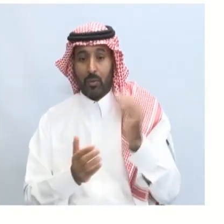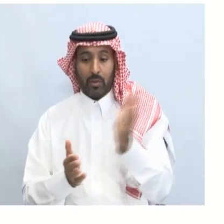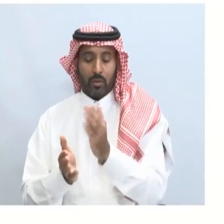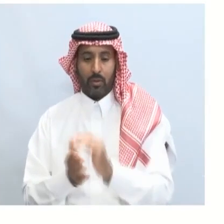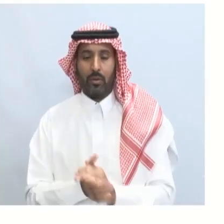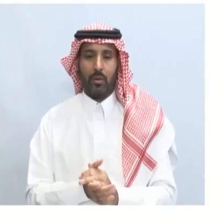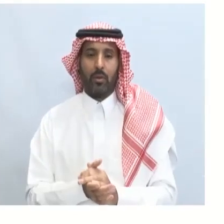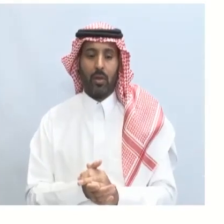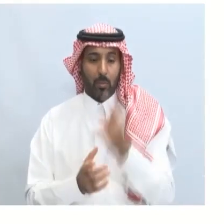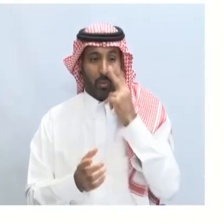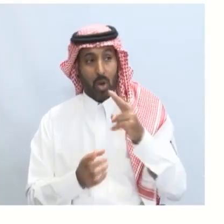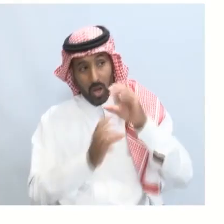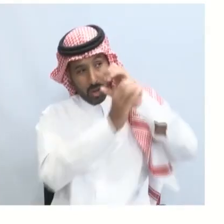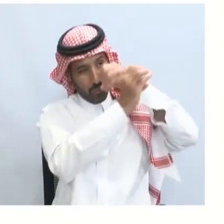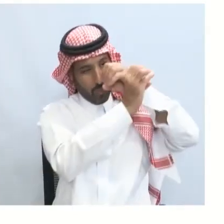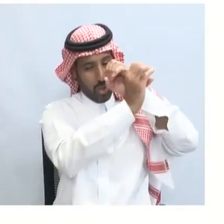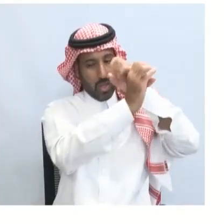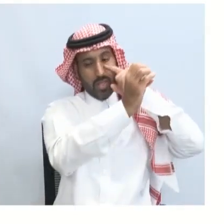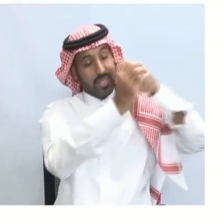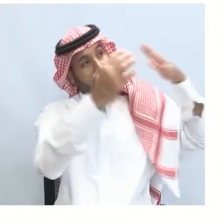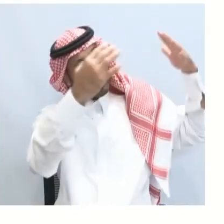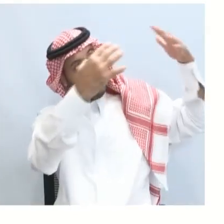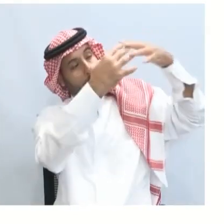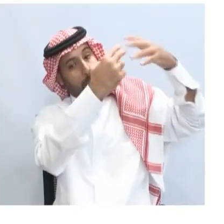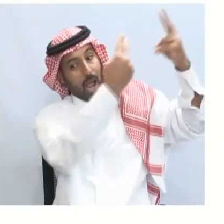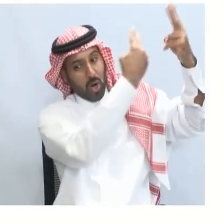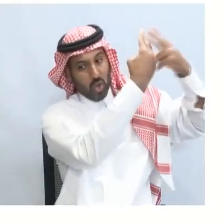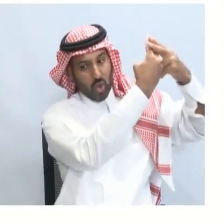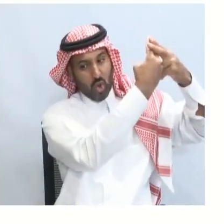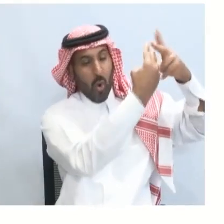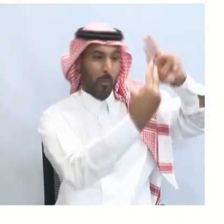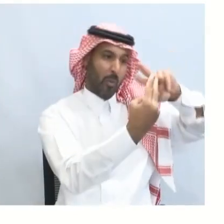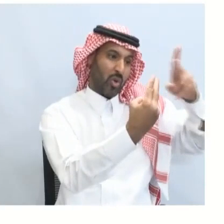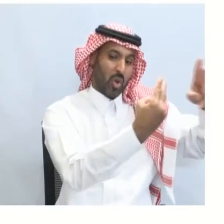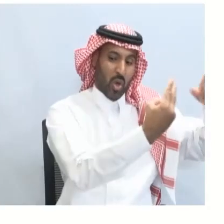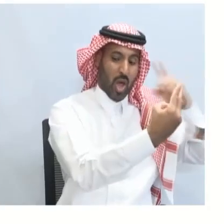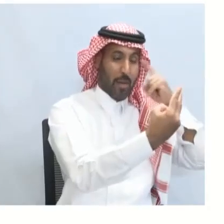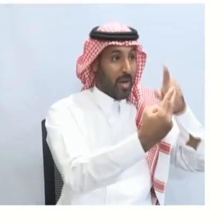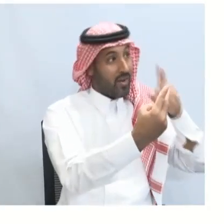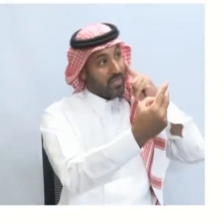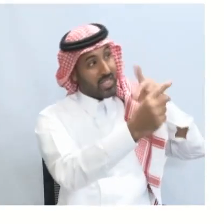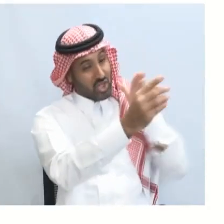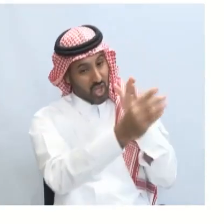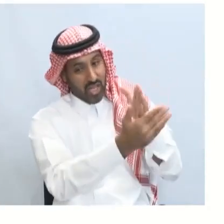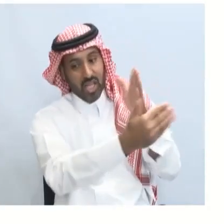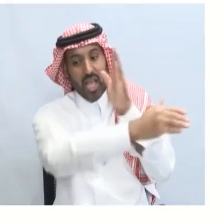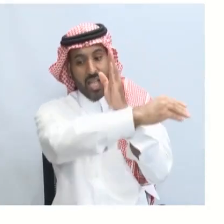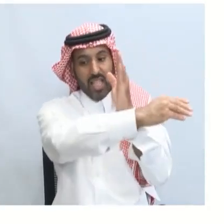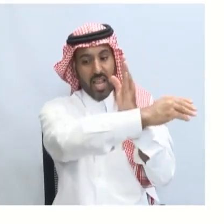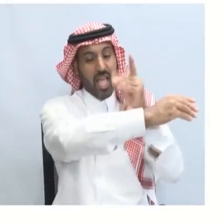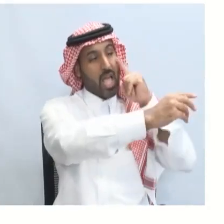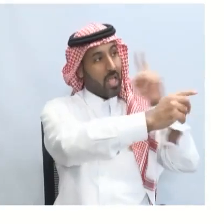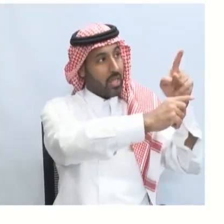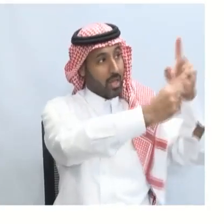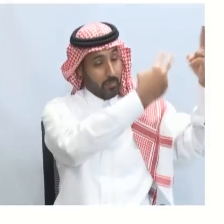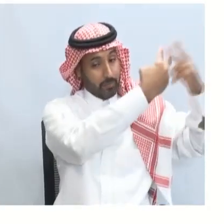وكذلك مراقبتهم للسماء والنجوم المختلفه والاستدلال من هذه